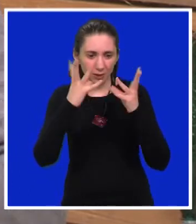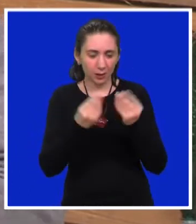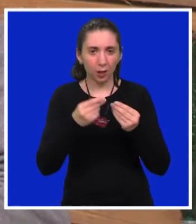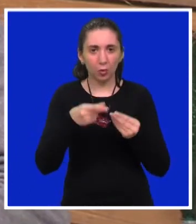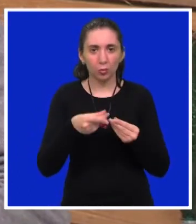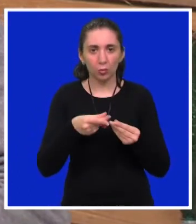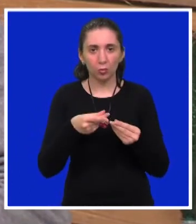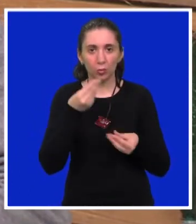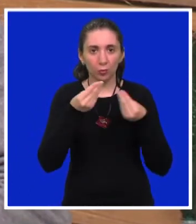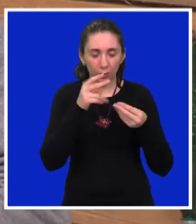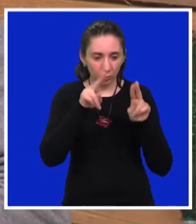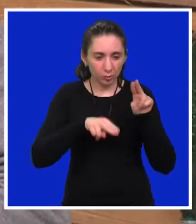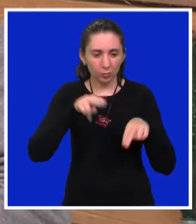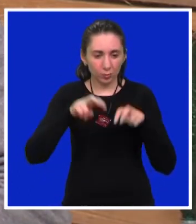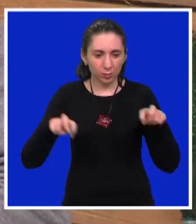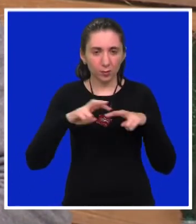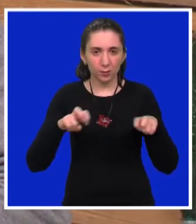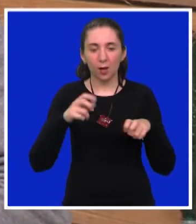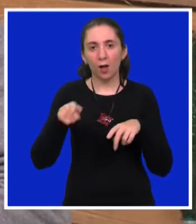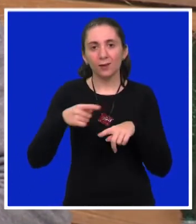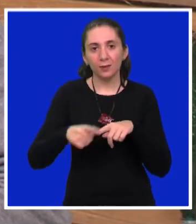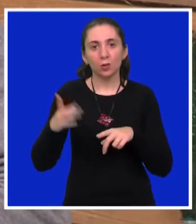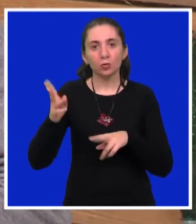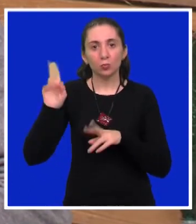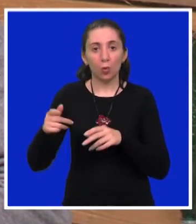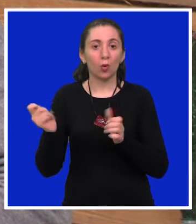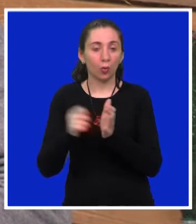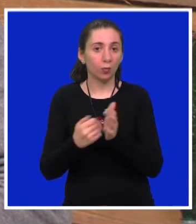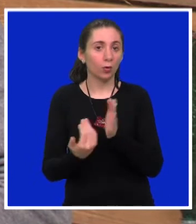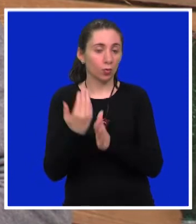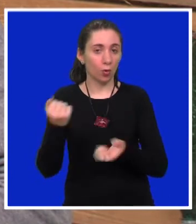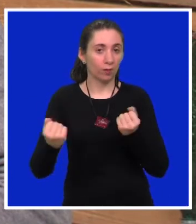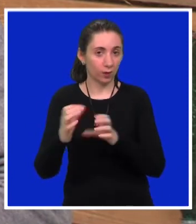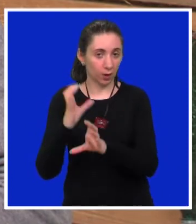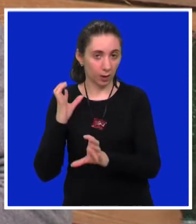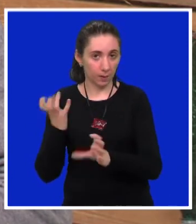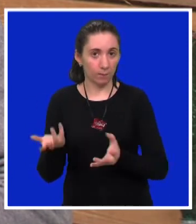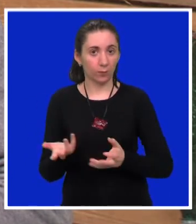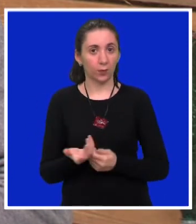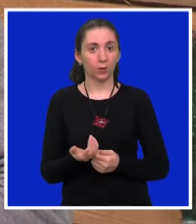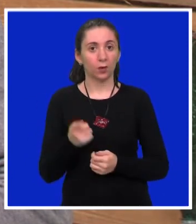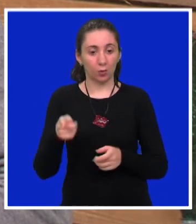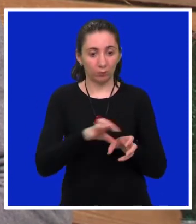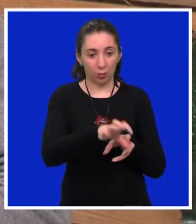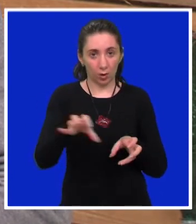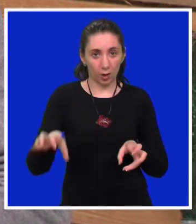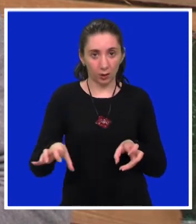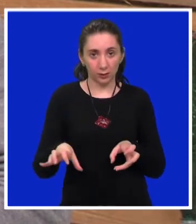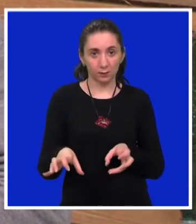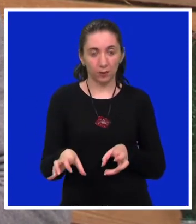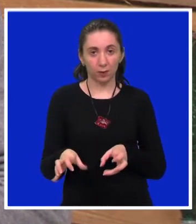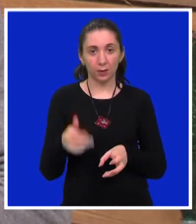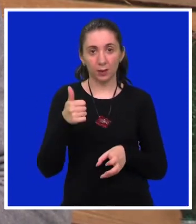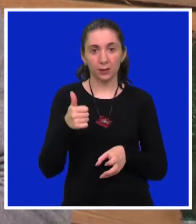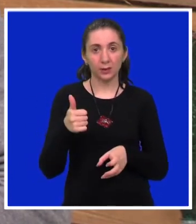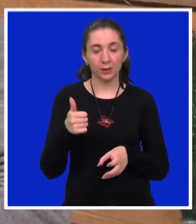sagledati cijelu tu priču, pogotovo u onom dijelu gdje će morati nabavljati nove kamione. U konačnici ovo razdvajanje samo po